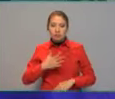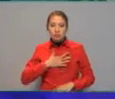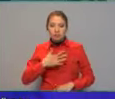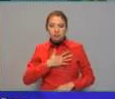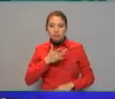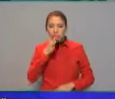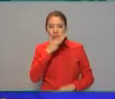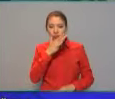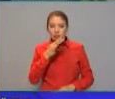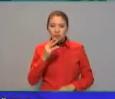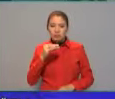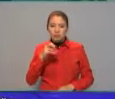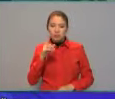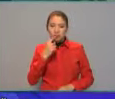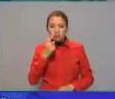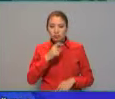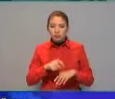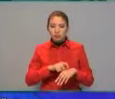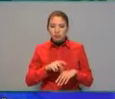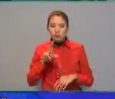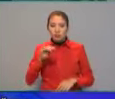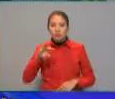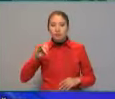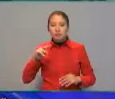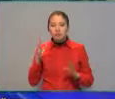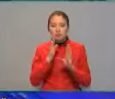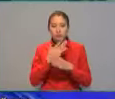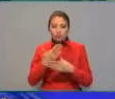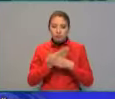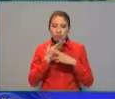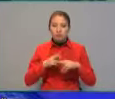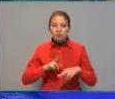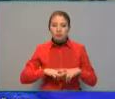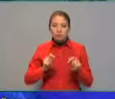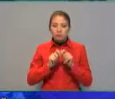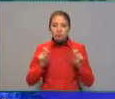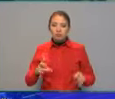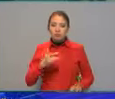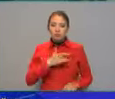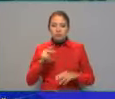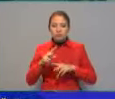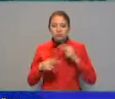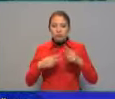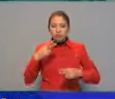жетіспеушілігі кезінде инвазивті қанды оттегімен қанықтыру. Жүректің ашық отасынан кейін жедел жүрек